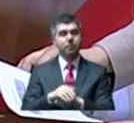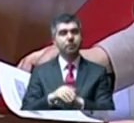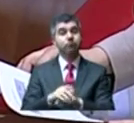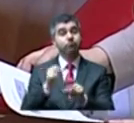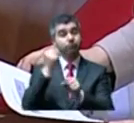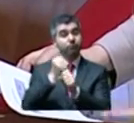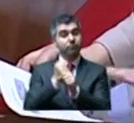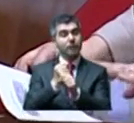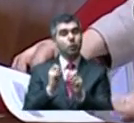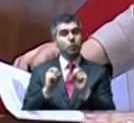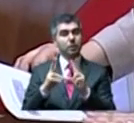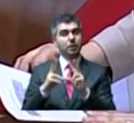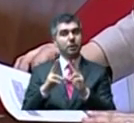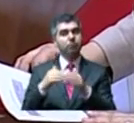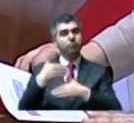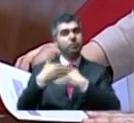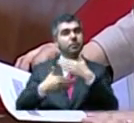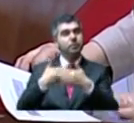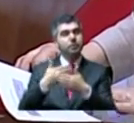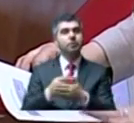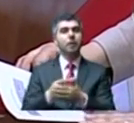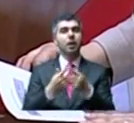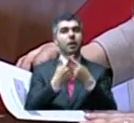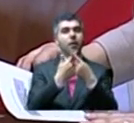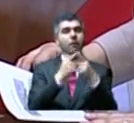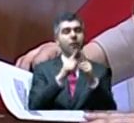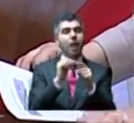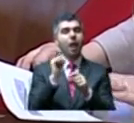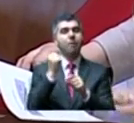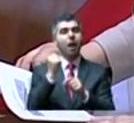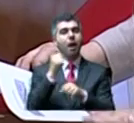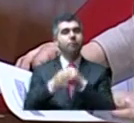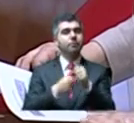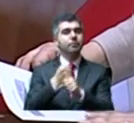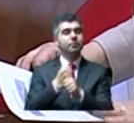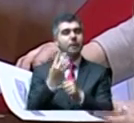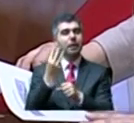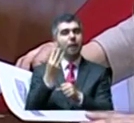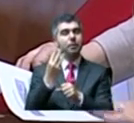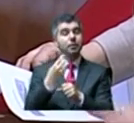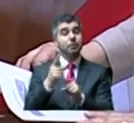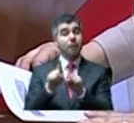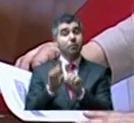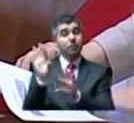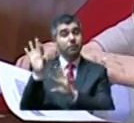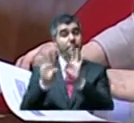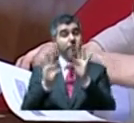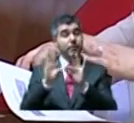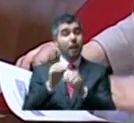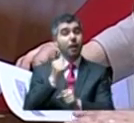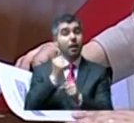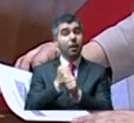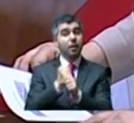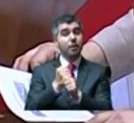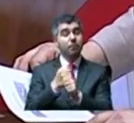مجهودا استثنائيا تم القيام به في هذه السنوات الثلاث الاخيره من اجل توفير مناصب ماليه في